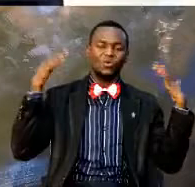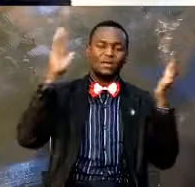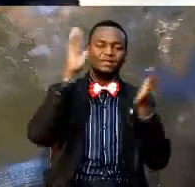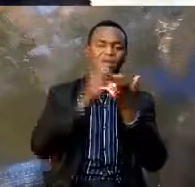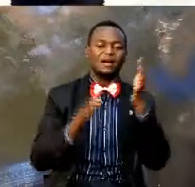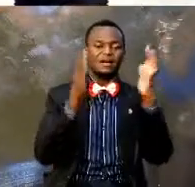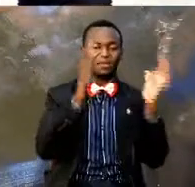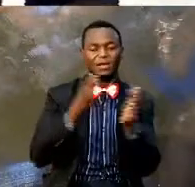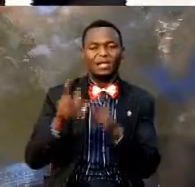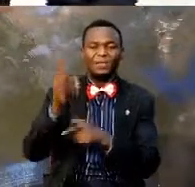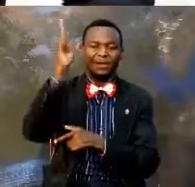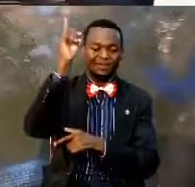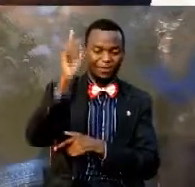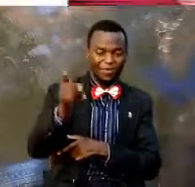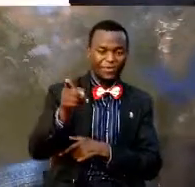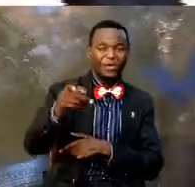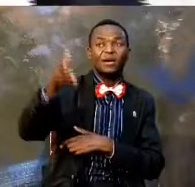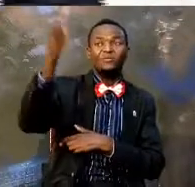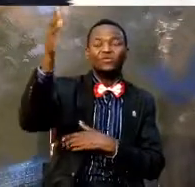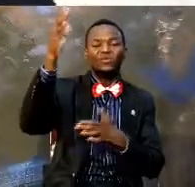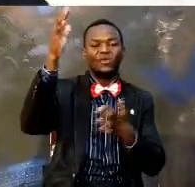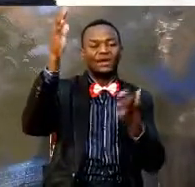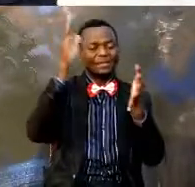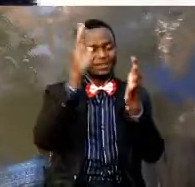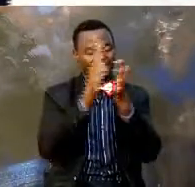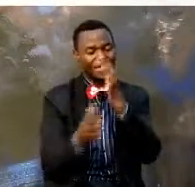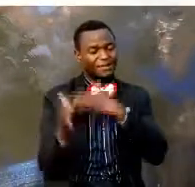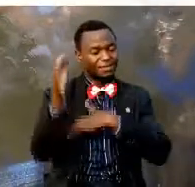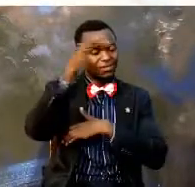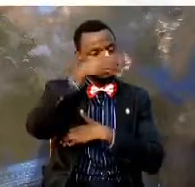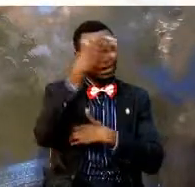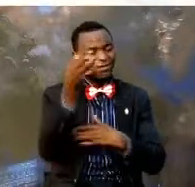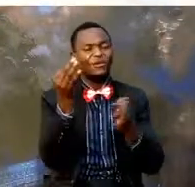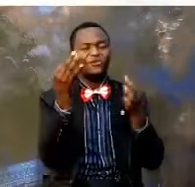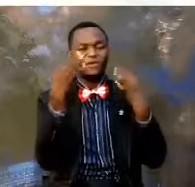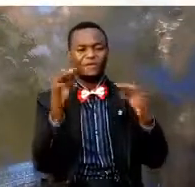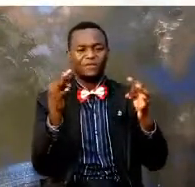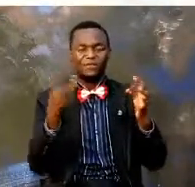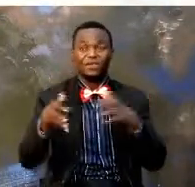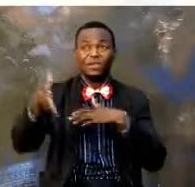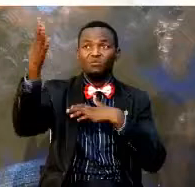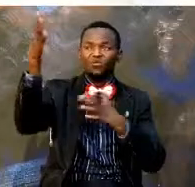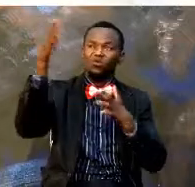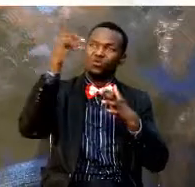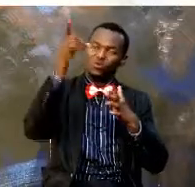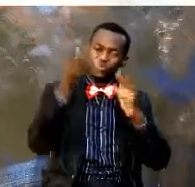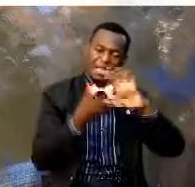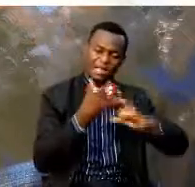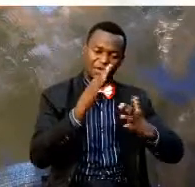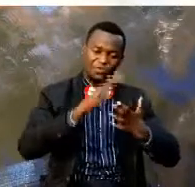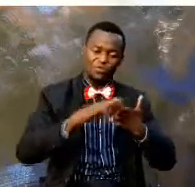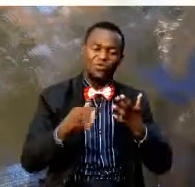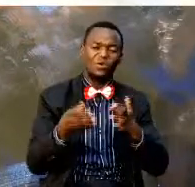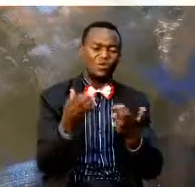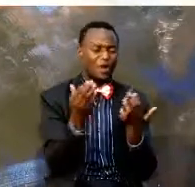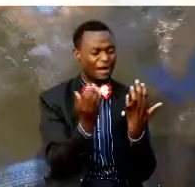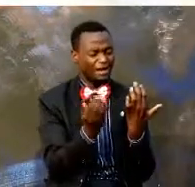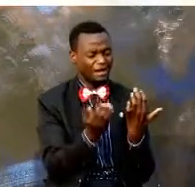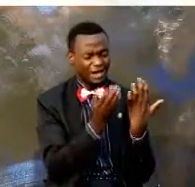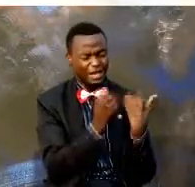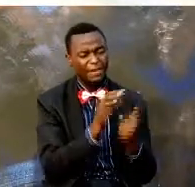hata wewe Mungu anatushangaza jioni ya leo. Inakuwaje Mungu aliyetuumba kwa gharama hiyo